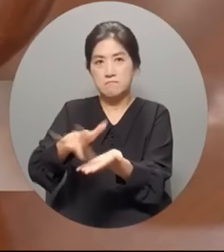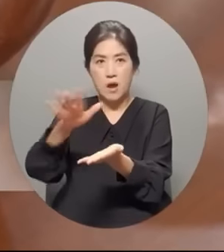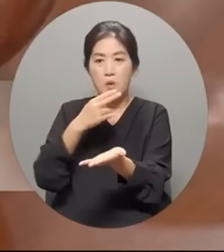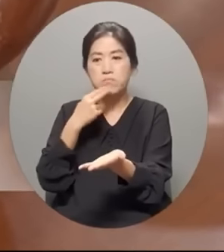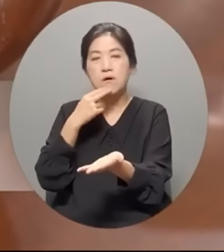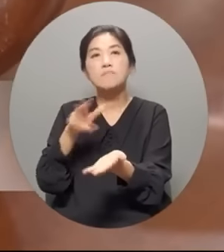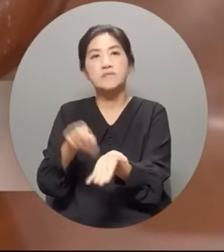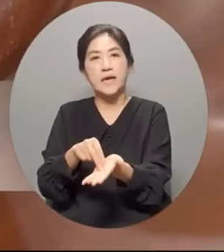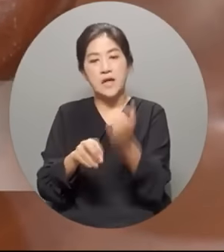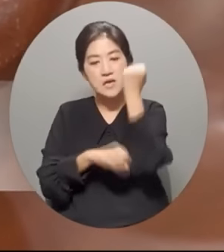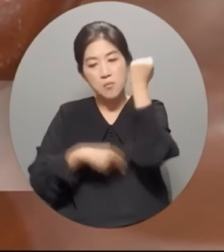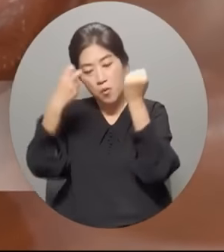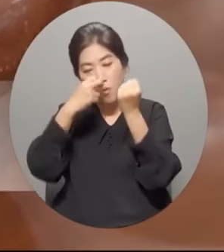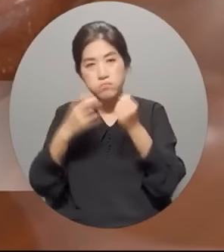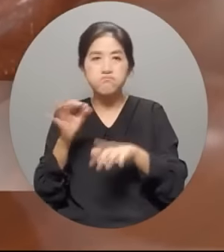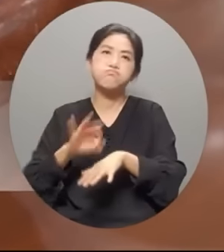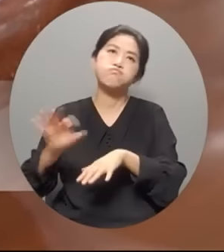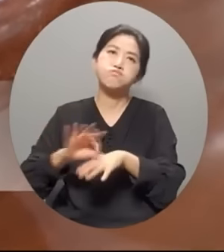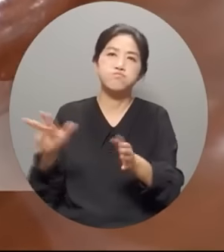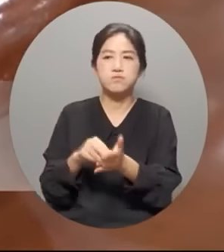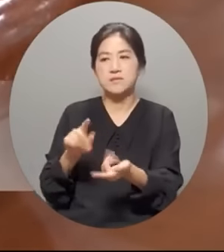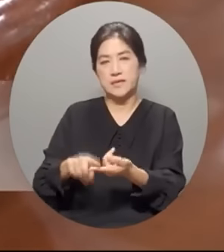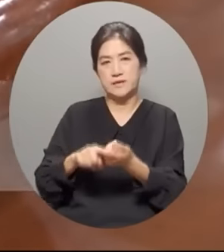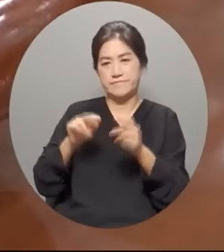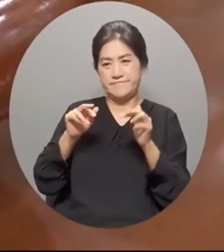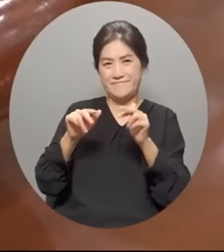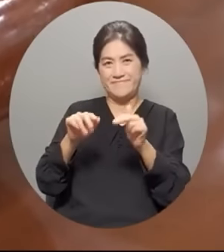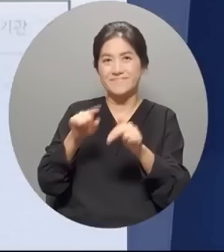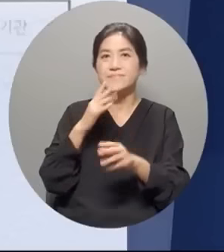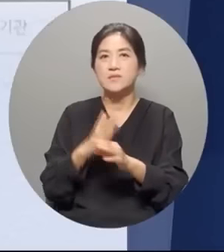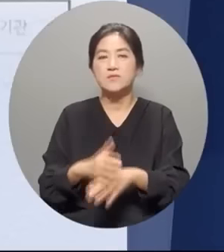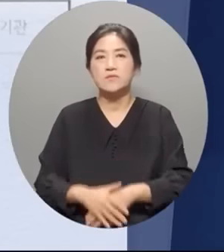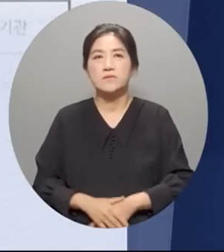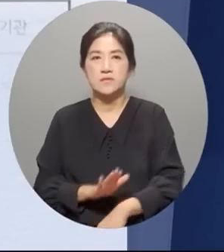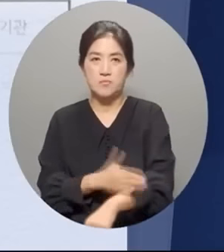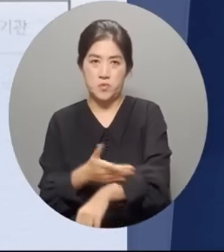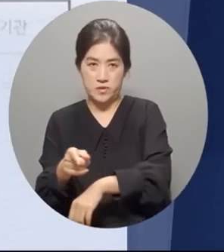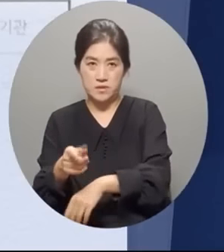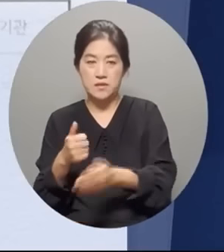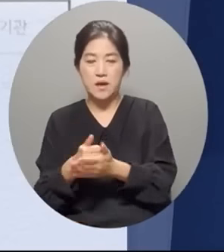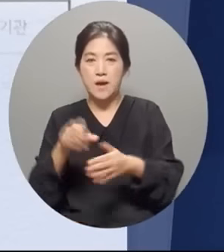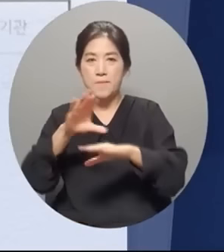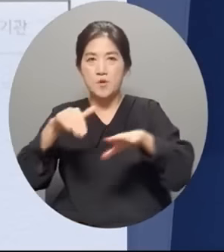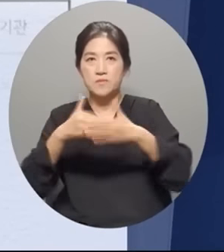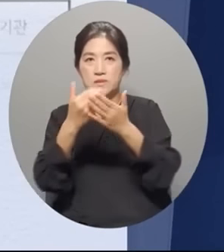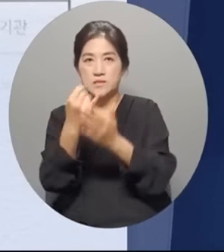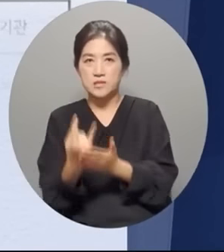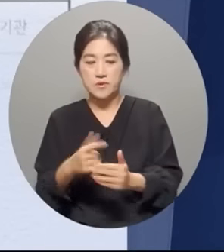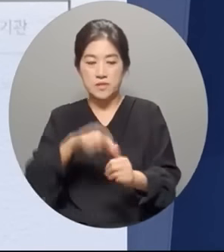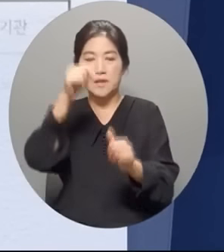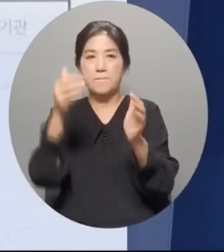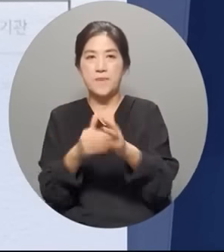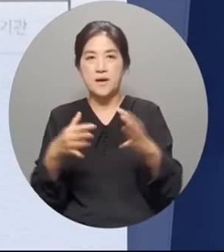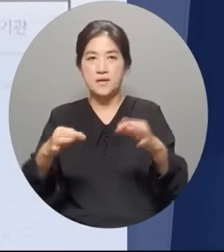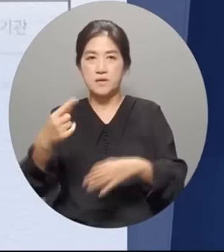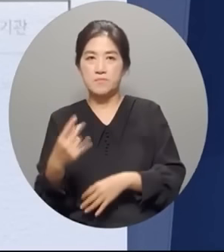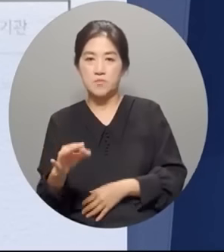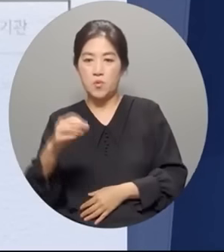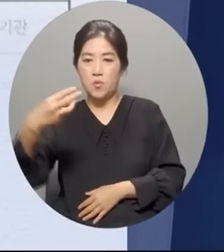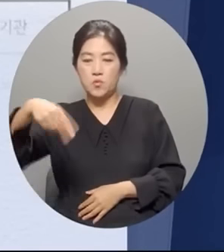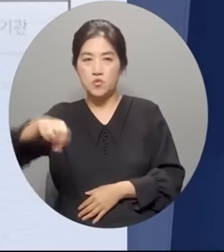기초적인 검증조차 부실했다는 지적이 있다라고 있습니다 방송문화 진흥회 이사에 뽑힌 김동률 서강대